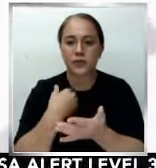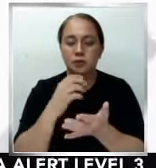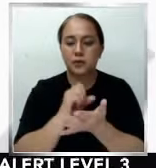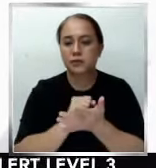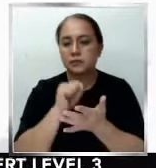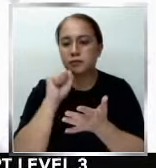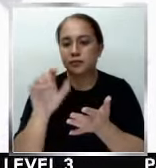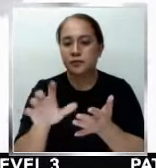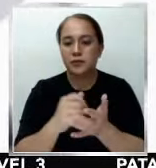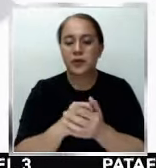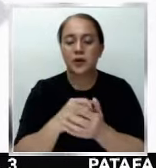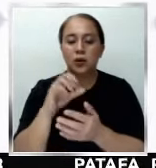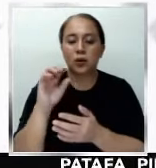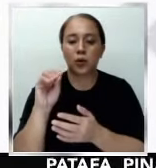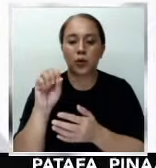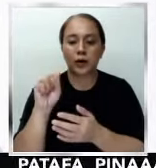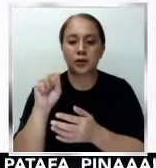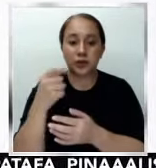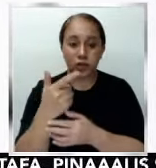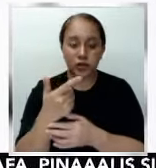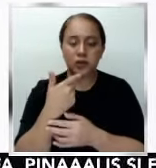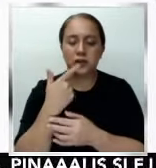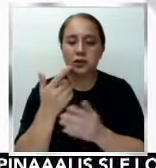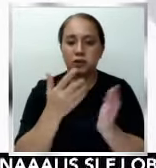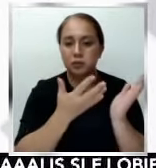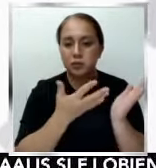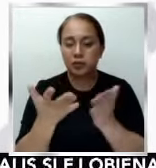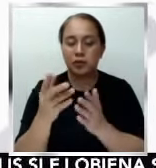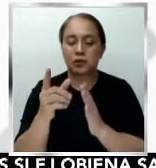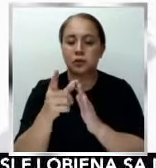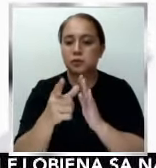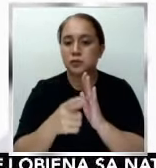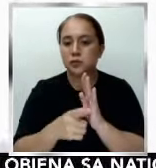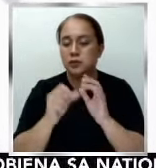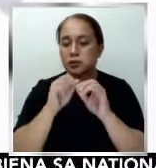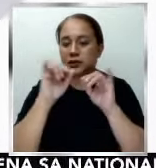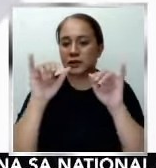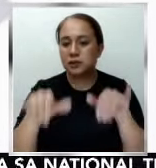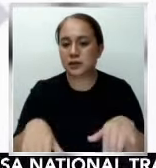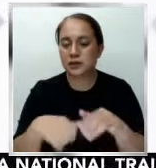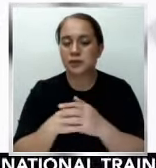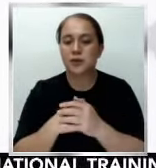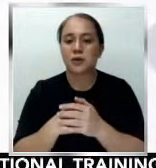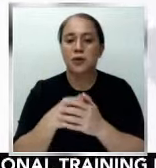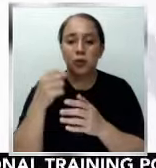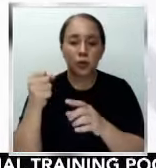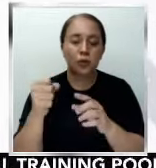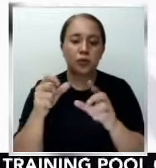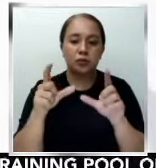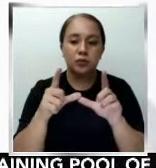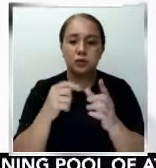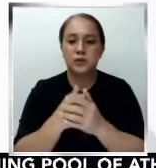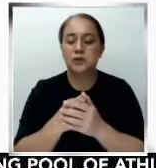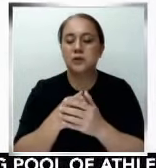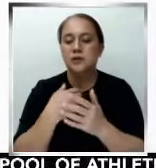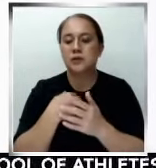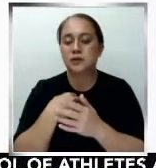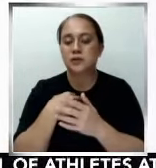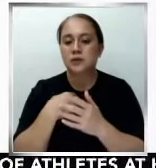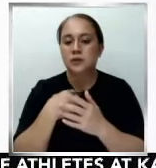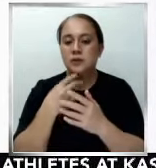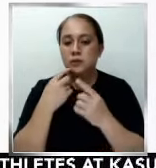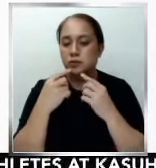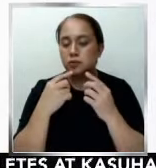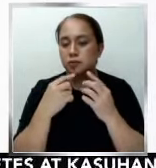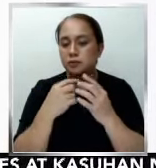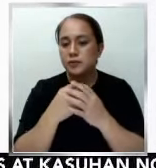ng OSG, itataguyod daw ng panukala ang sistema ng holdover franchise sa broadcasting industry. Labag daw ito sa